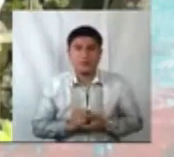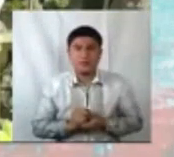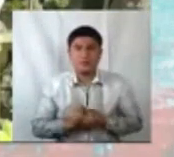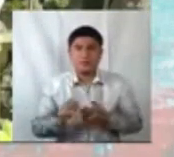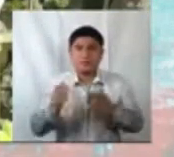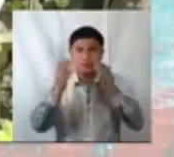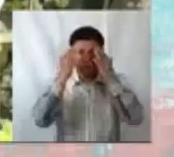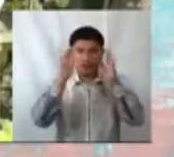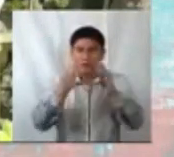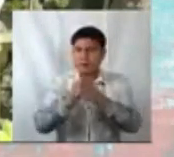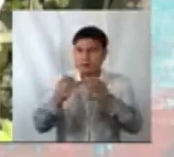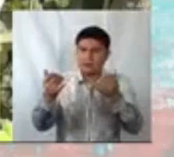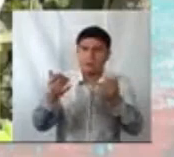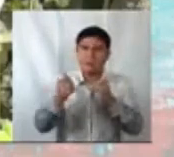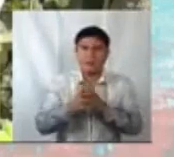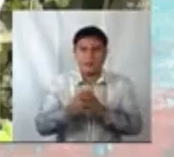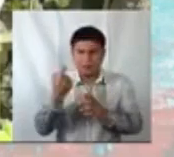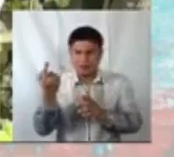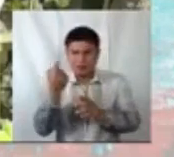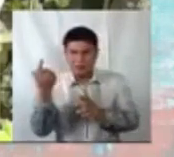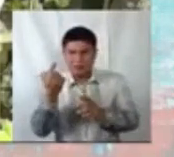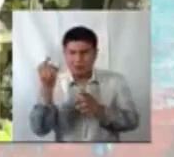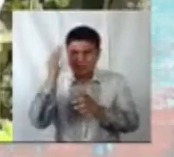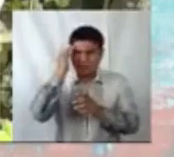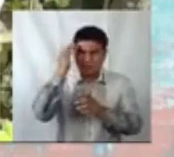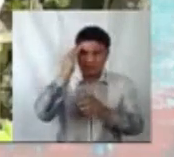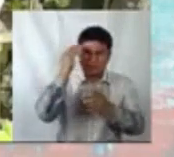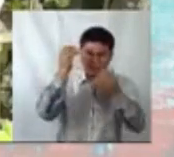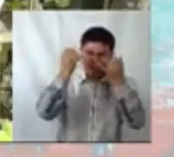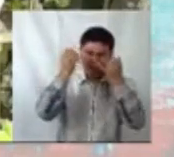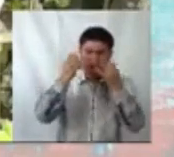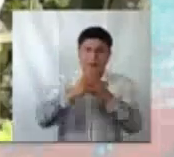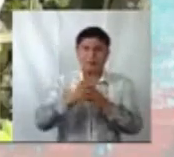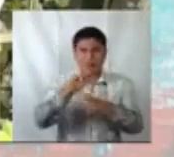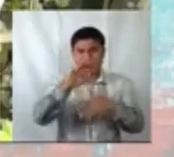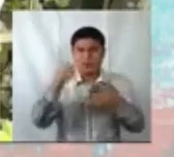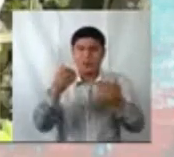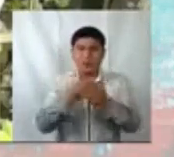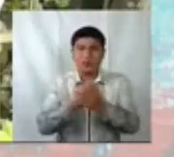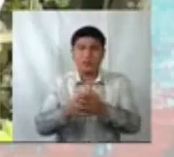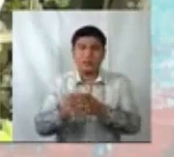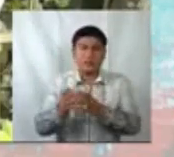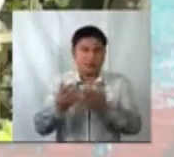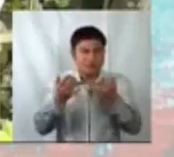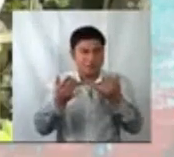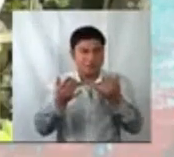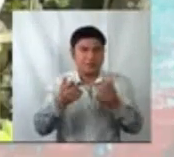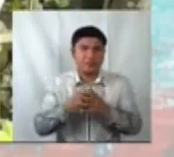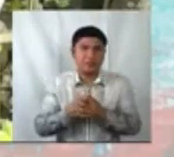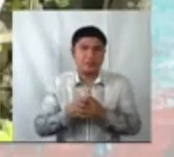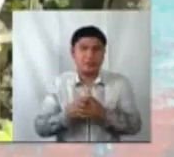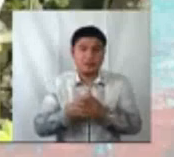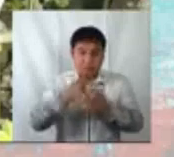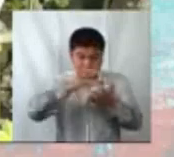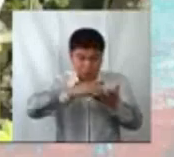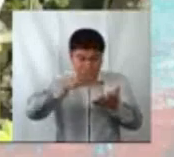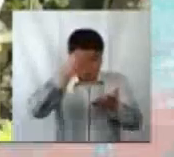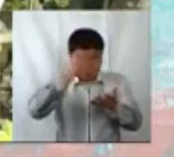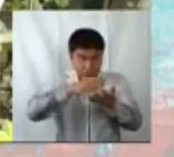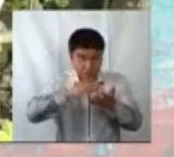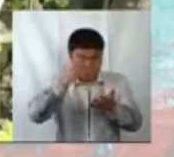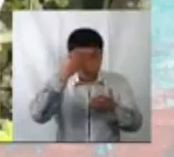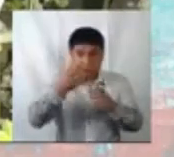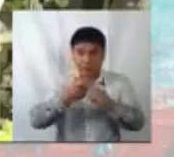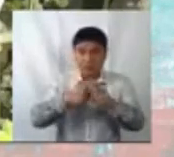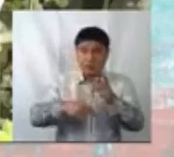I'm relying on my knowledge. Lahat okay. Po tayo dapat alam natin yun dahil natutunan ko yan, Professor